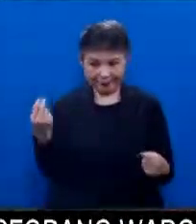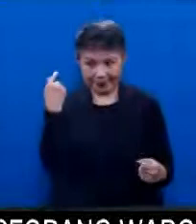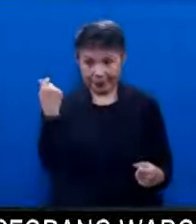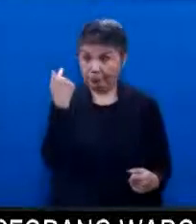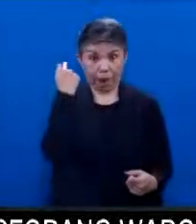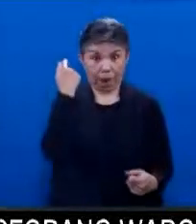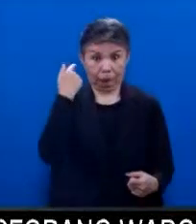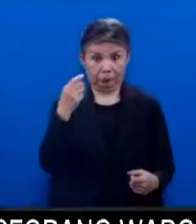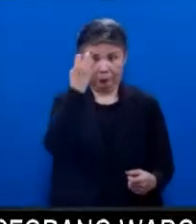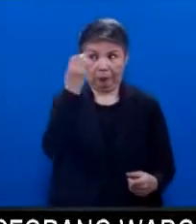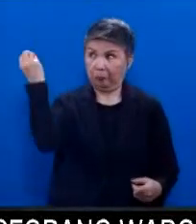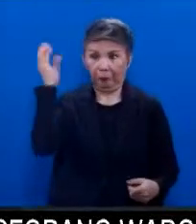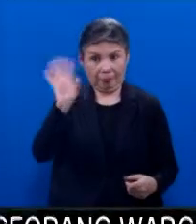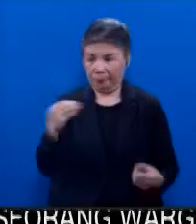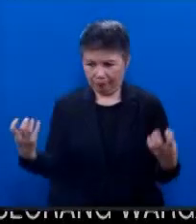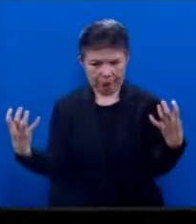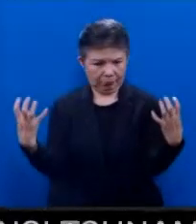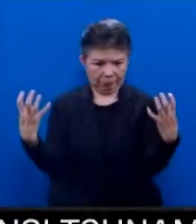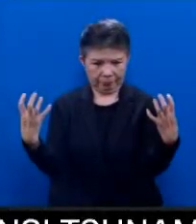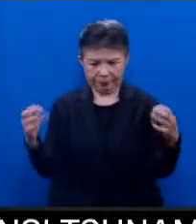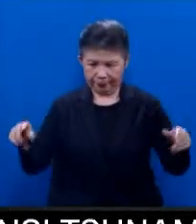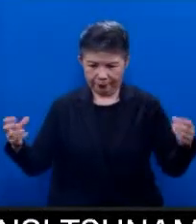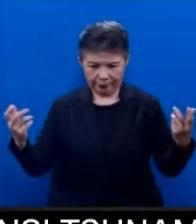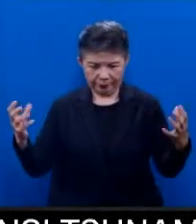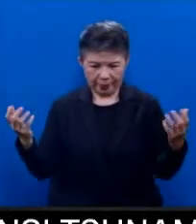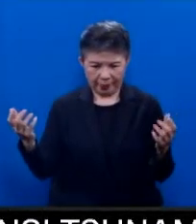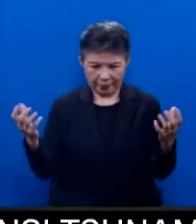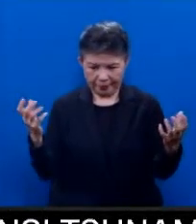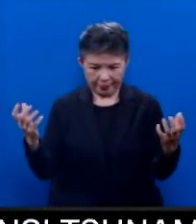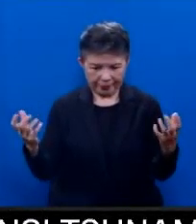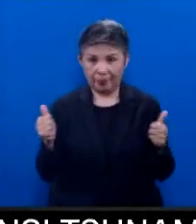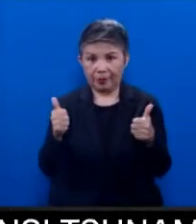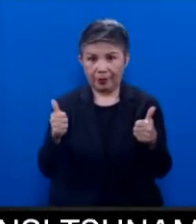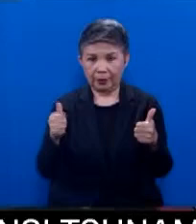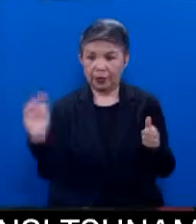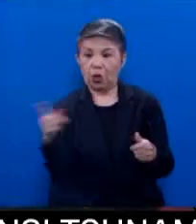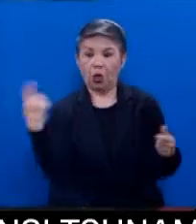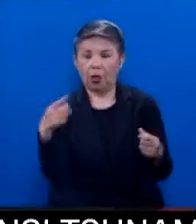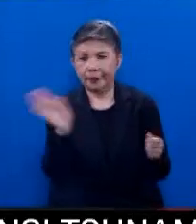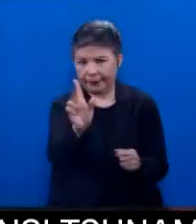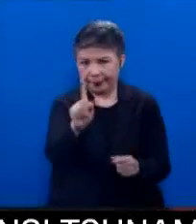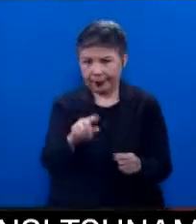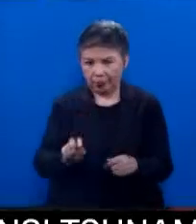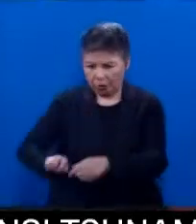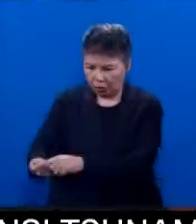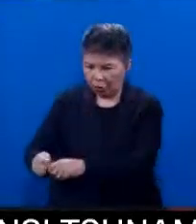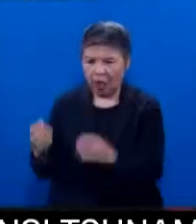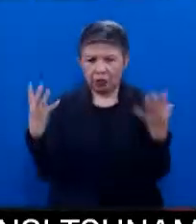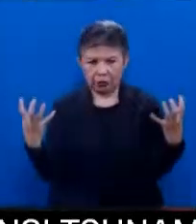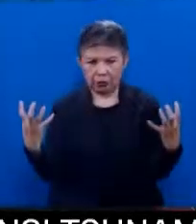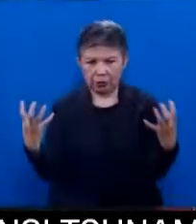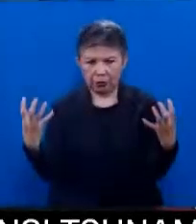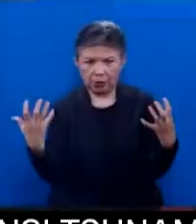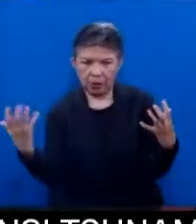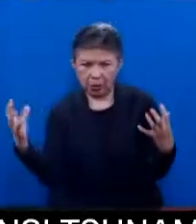belakang. Pastikan spion tidak longgar dengan mencoba menggerakkannya. Banyak sekali yang ini nggak di-style, kemudian ini dalam